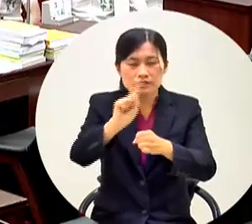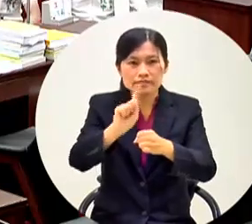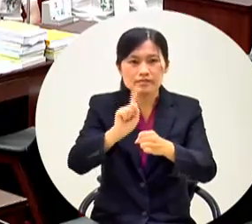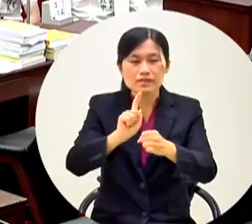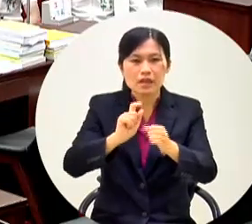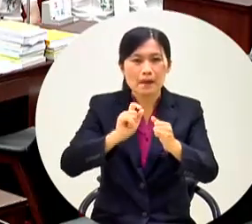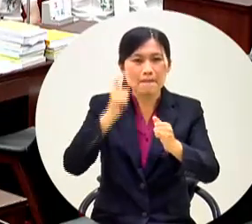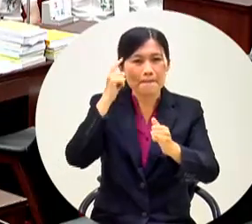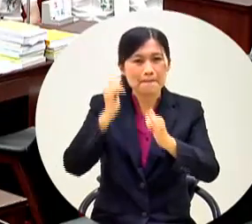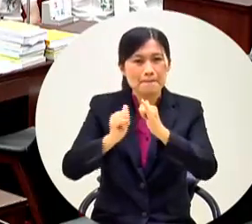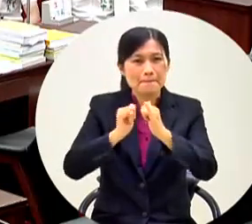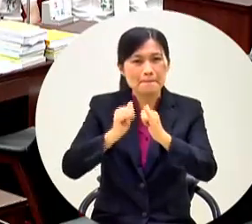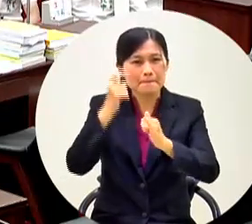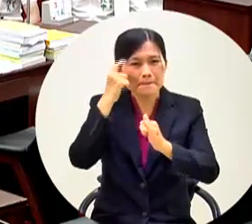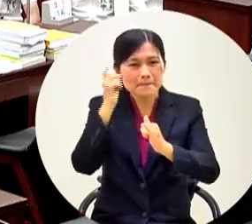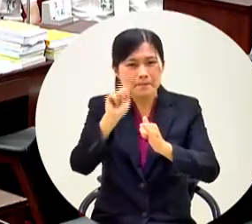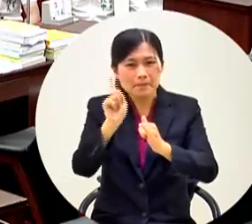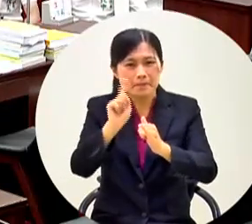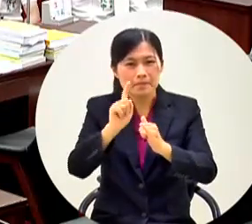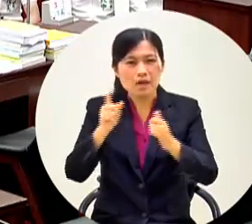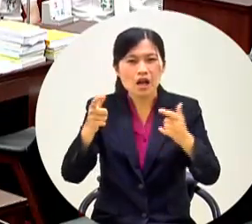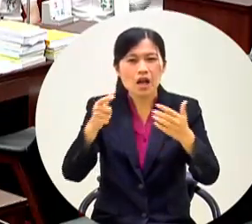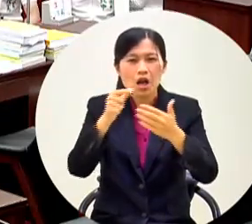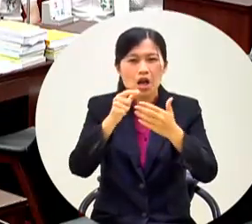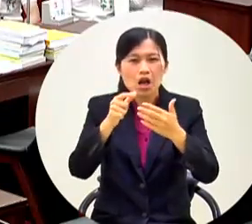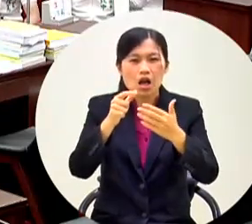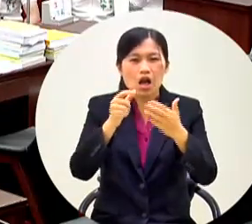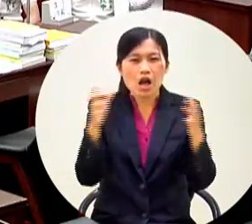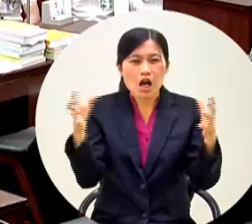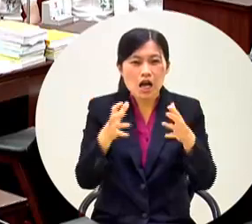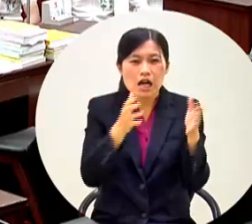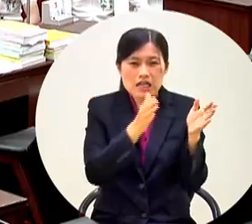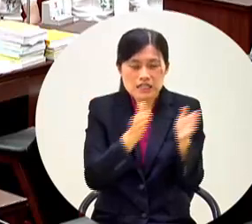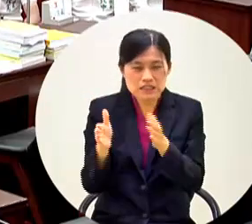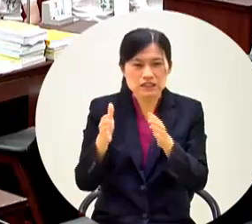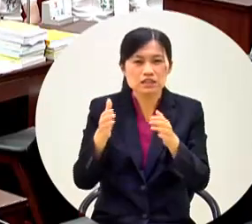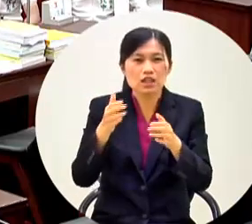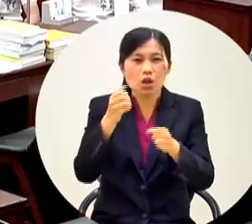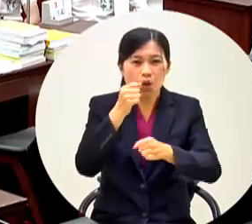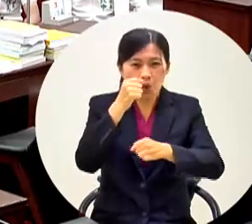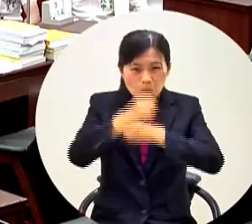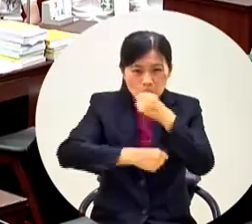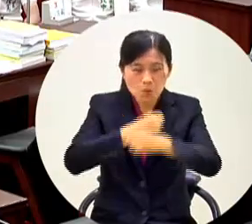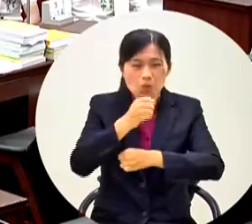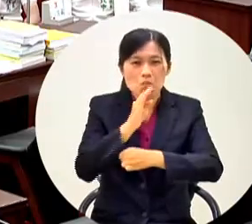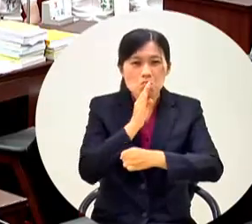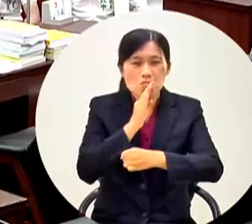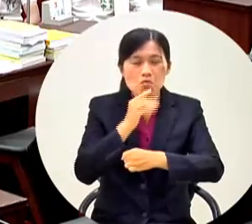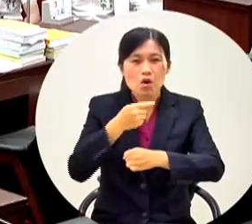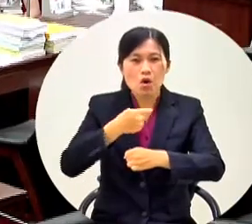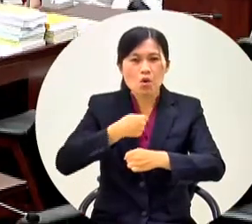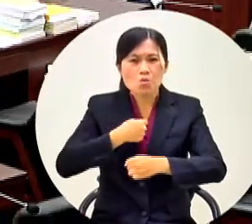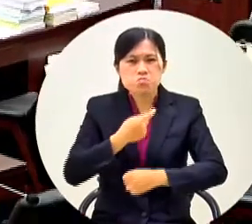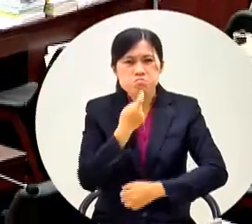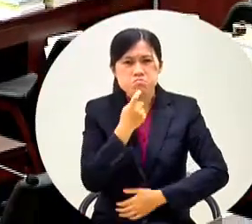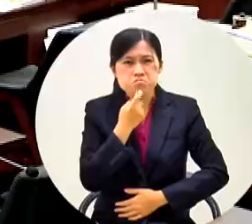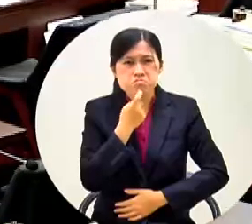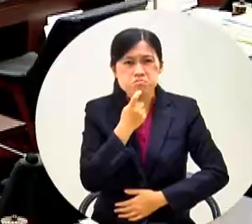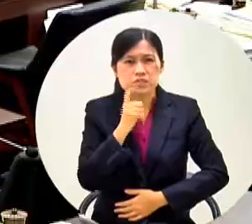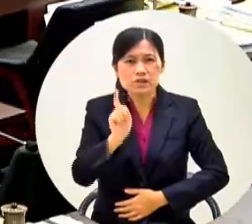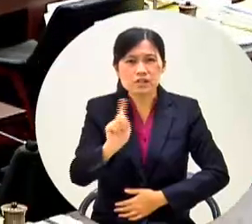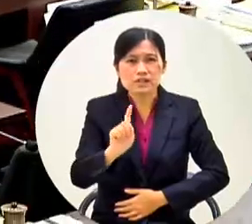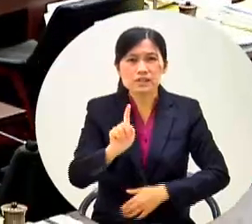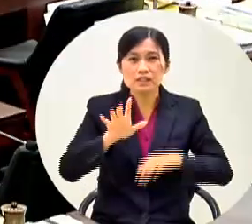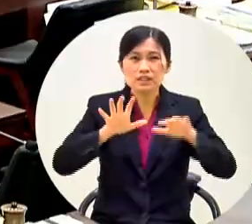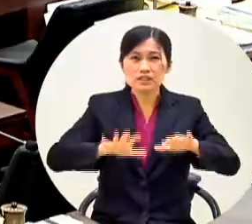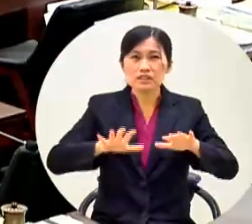的行为。那现场呢，我们一直在非常的疑惑，今天。民进党也曾